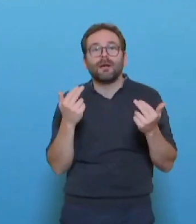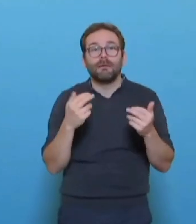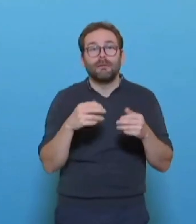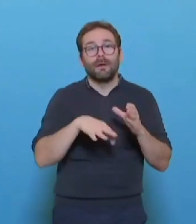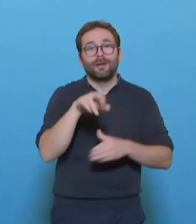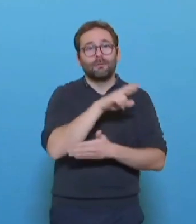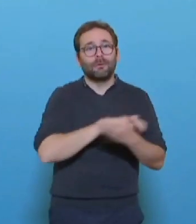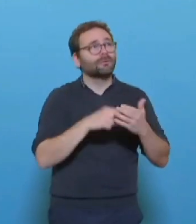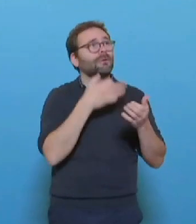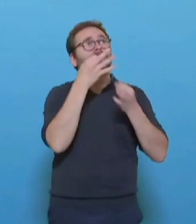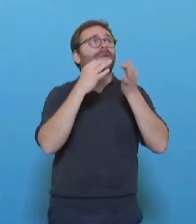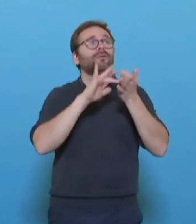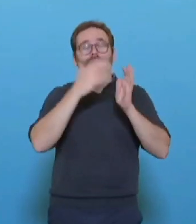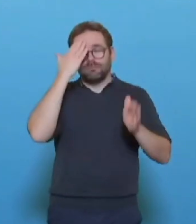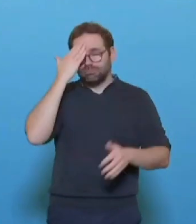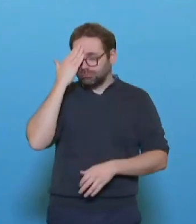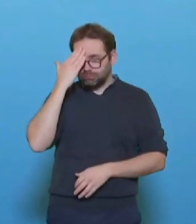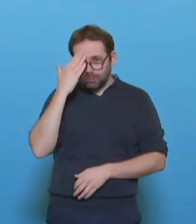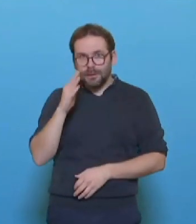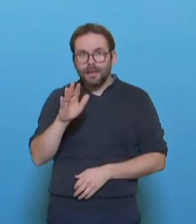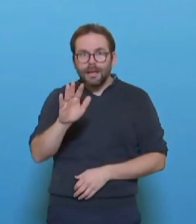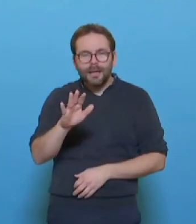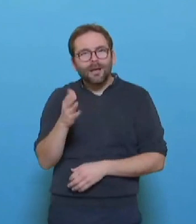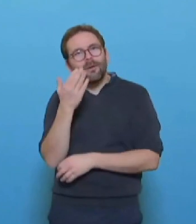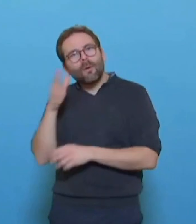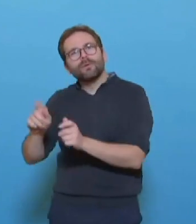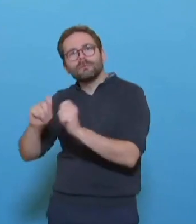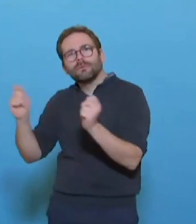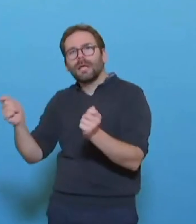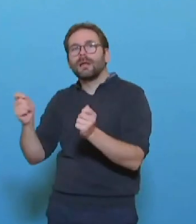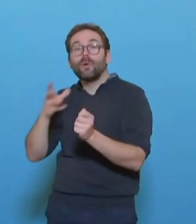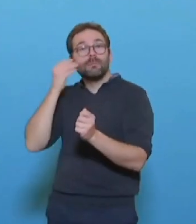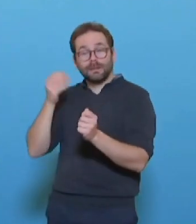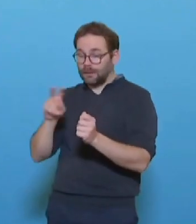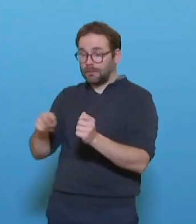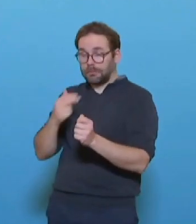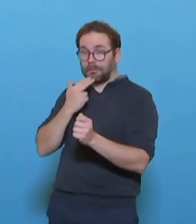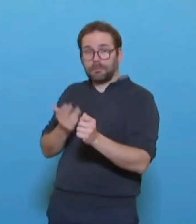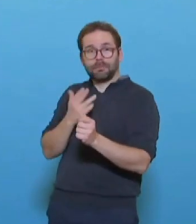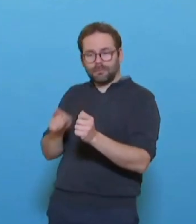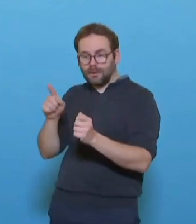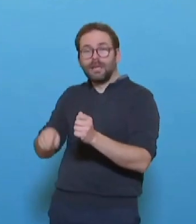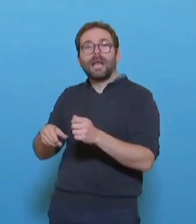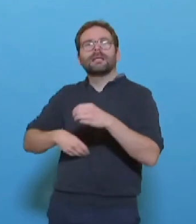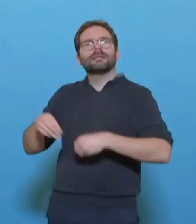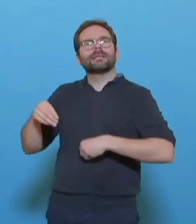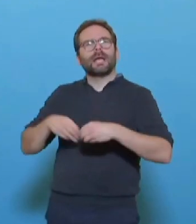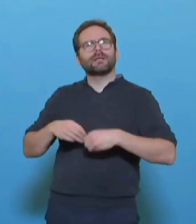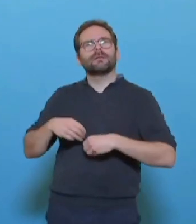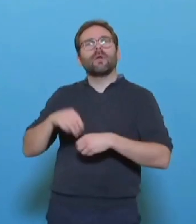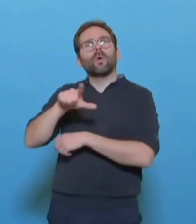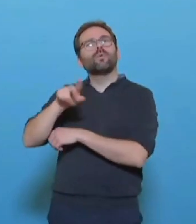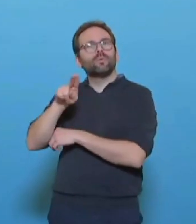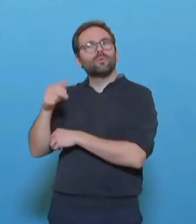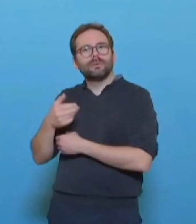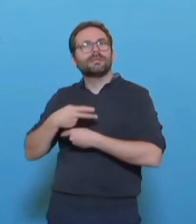Donc, voilà ce qu'on peut lire dans un autre journal, l'Humanité, excellente lecture, de la part du directeur du lieu unique. En